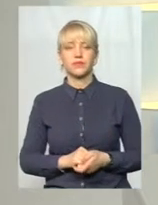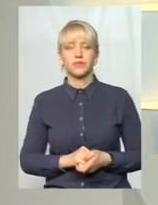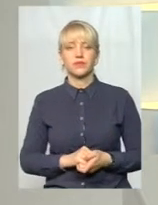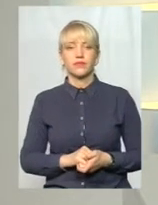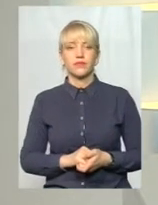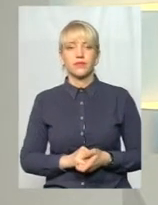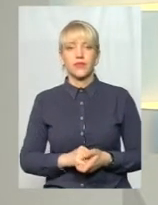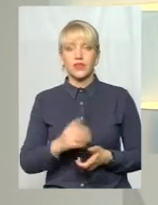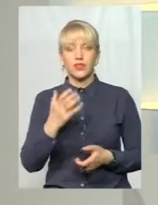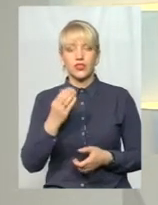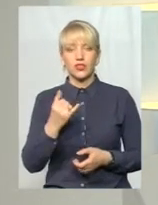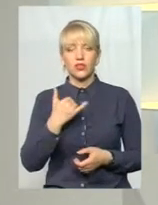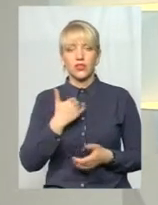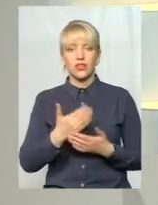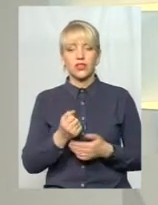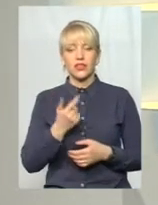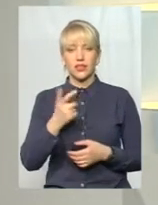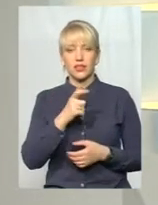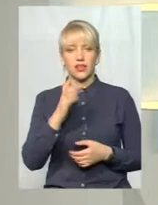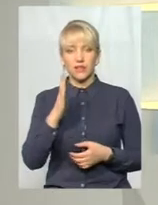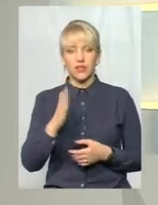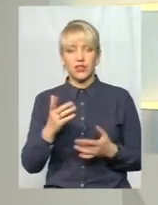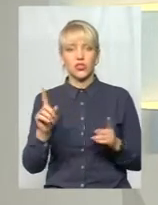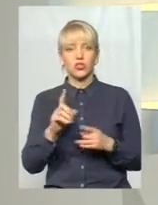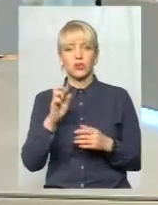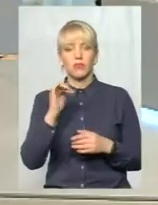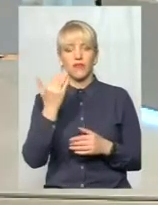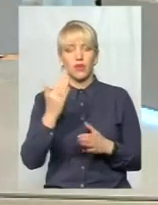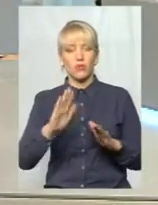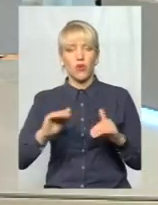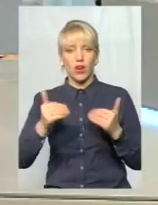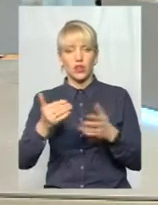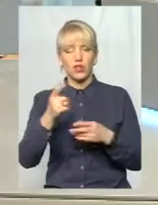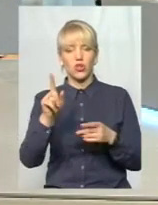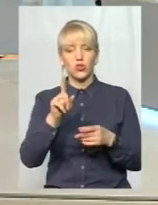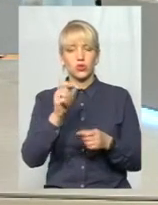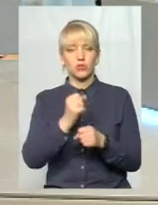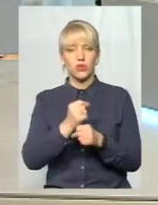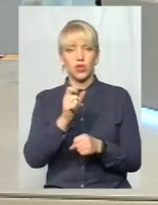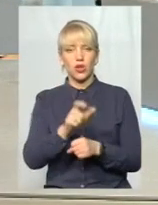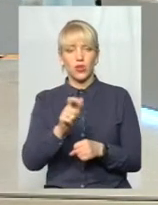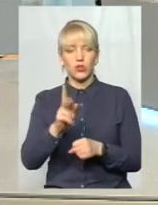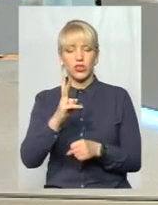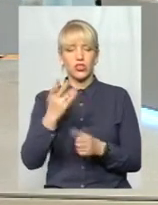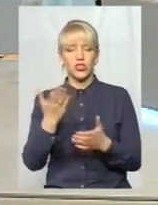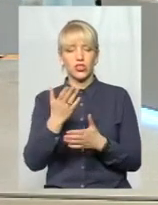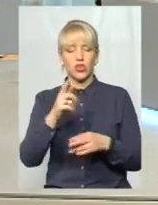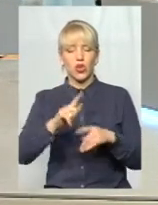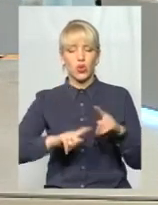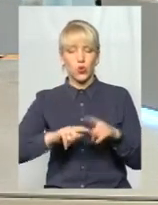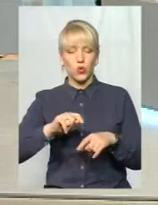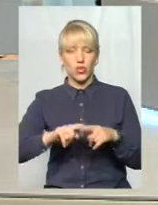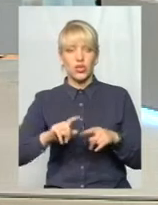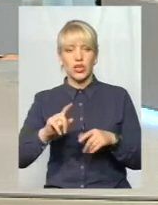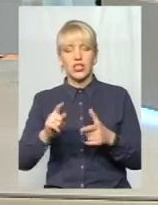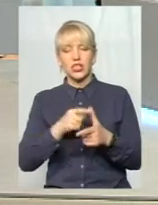тільки перевіряти. І в нас ще є декілька хвилин ефіру. Скажіть, що б ви порадили все ж таки робити людям, чи родичі, чи знайомі зникли